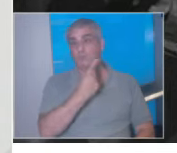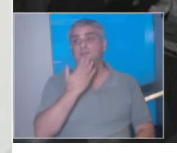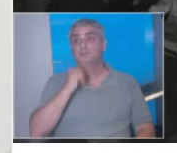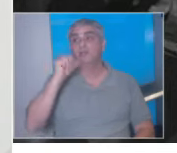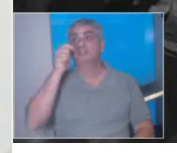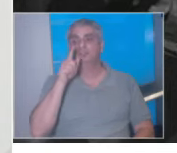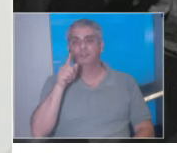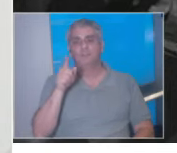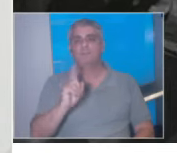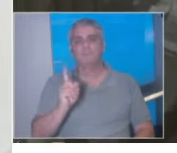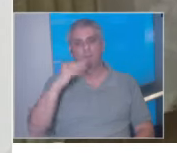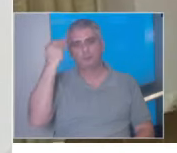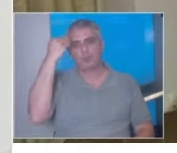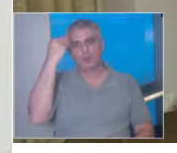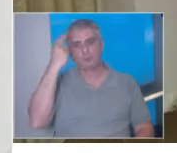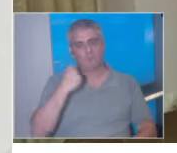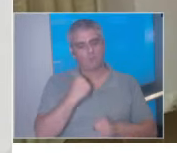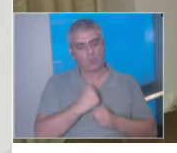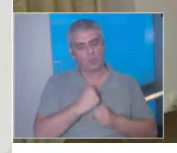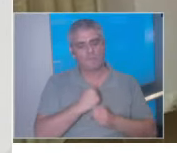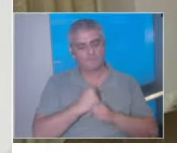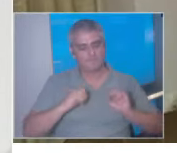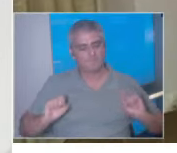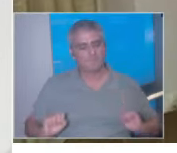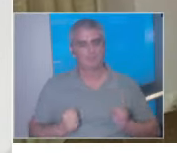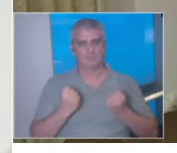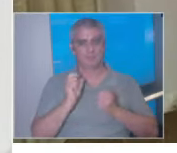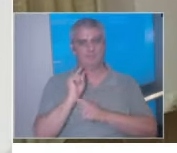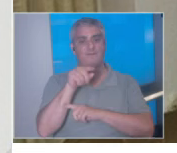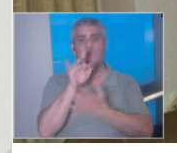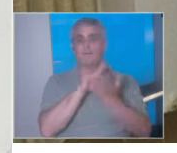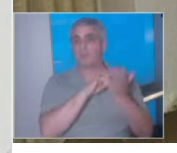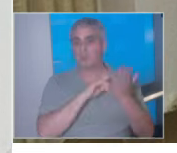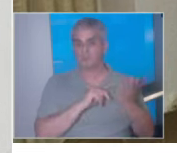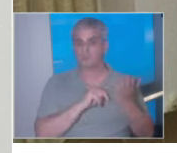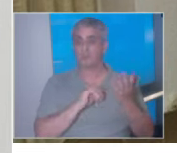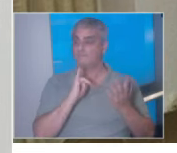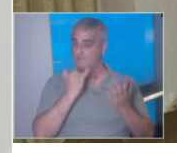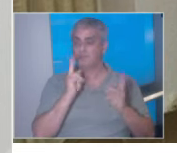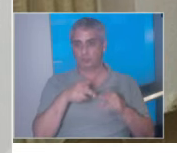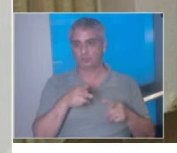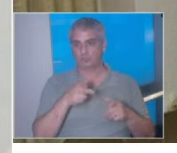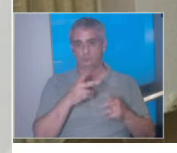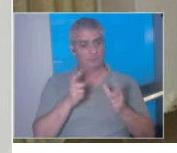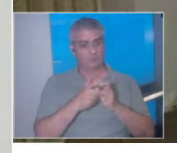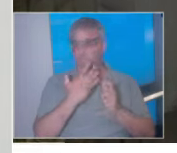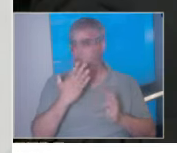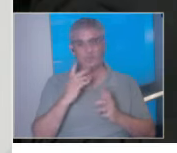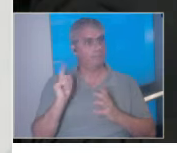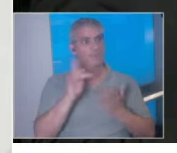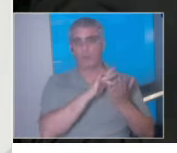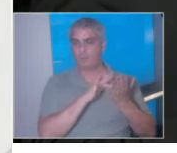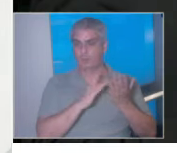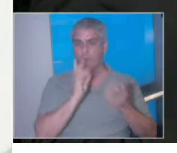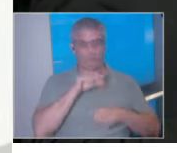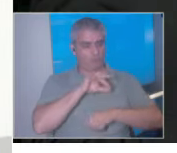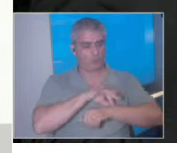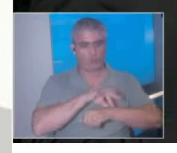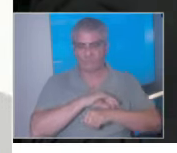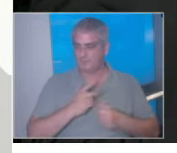הראשונה זה אלה שלומדים, עובדים, מתאמצים ומגיעים לכל מקום, ואכן יש עדות, יוצא עדות ומזרח בכל מקום. יש